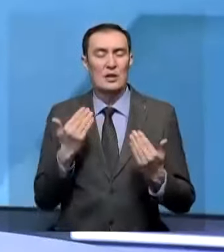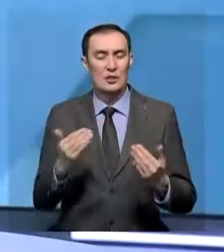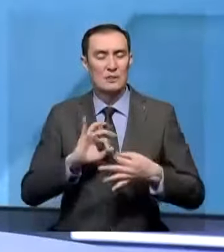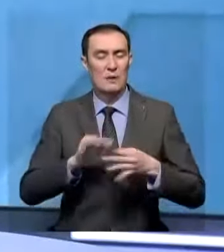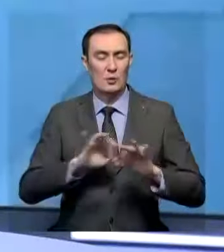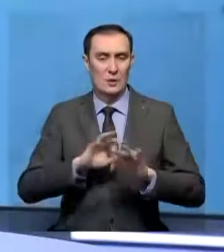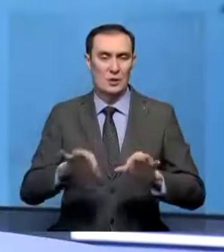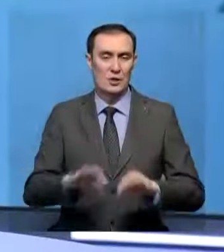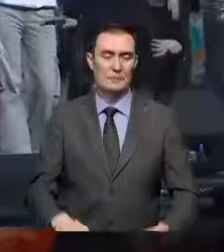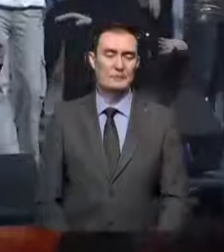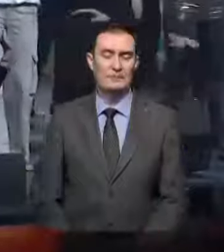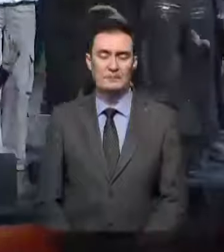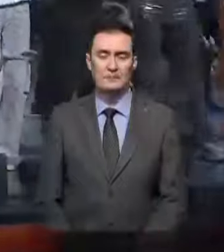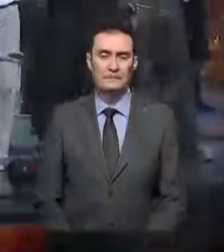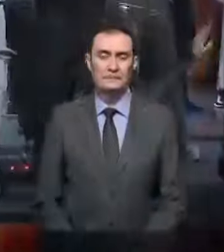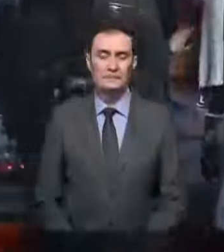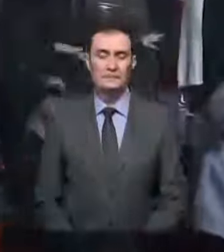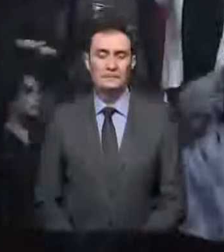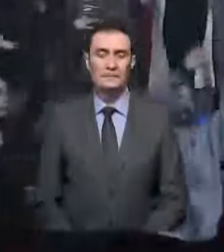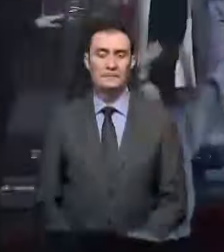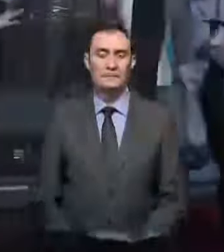наших корреспондентов.